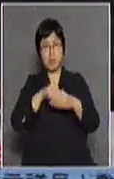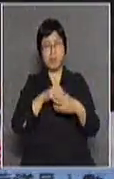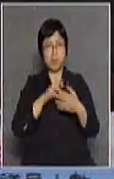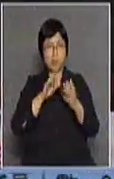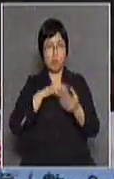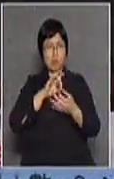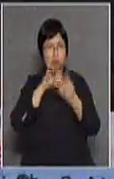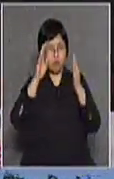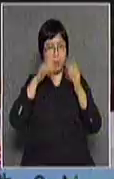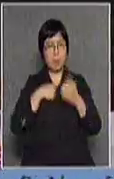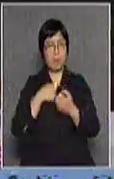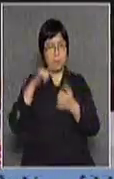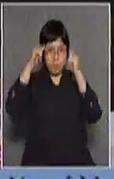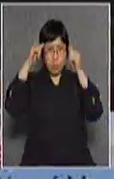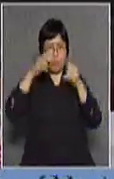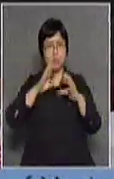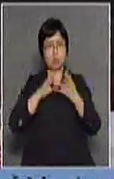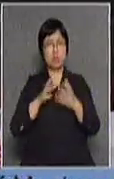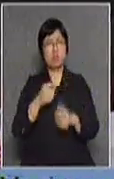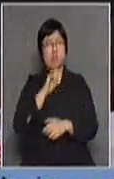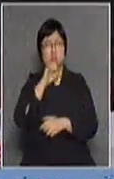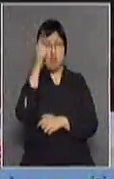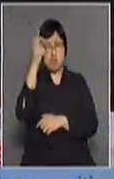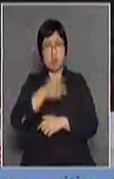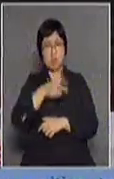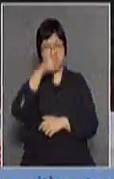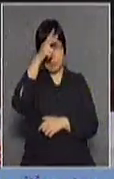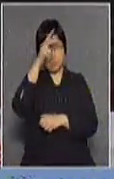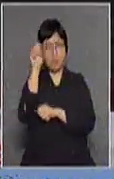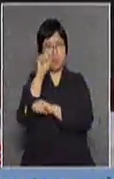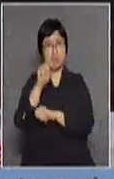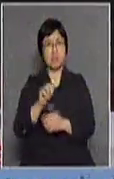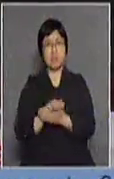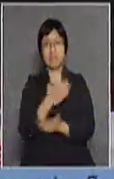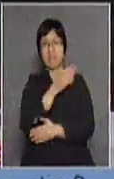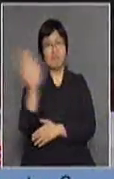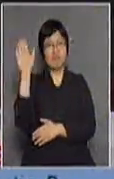組，要求了很久了，社會福利處是斷然拒絕，